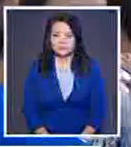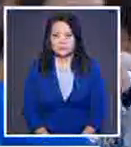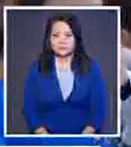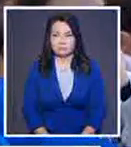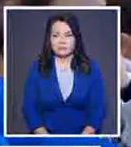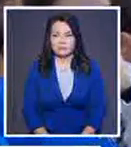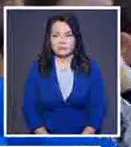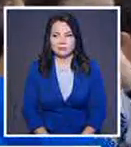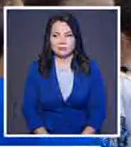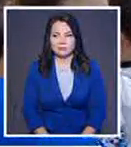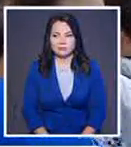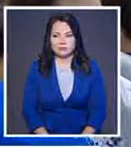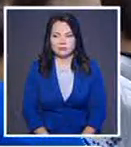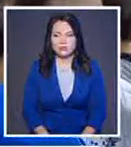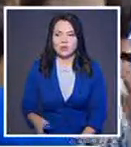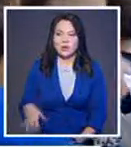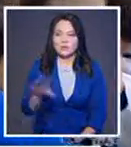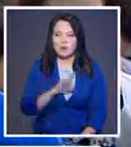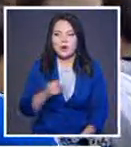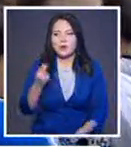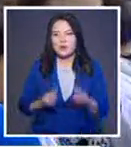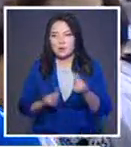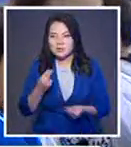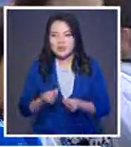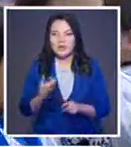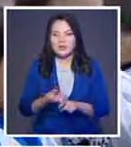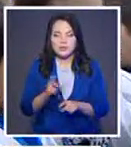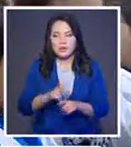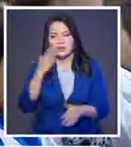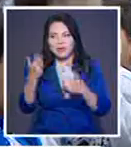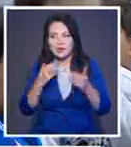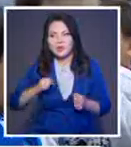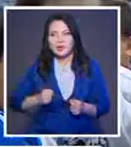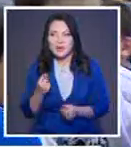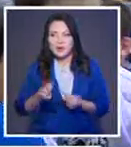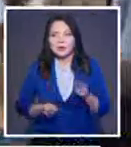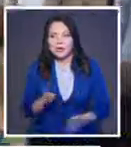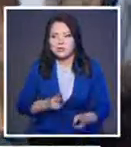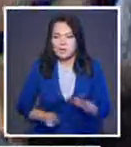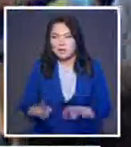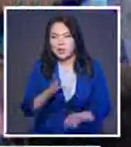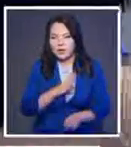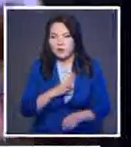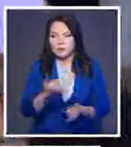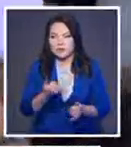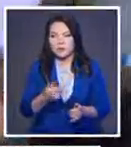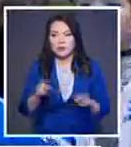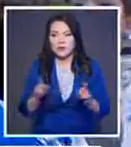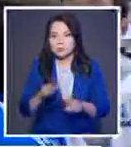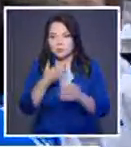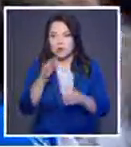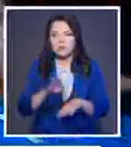2012. Бәрі одады, достармен одады, зату ұзысылға, аяғында